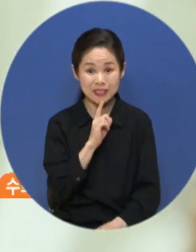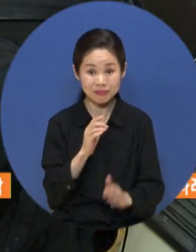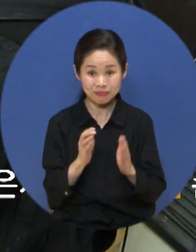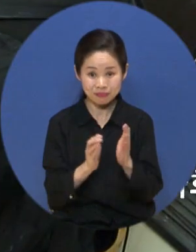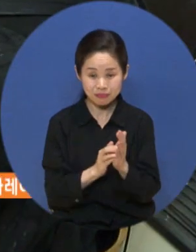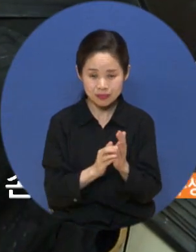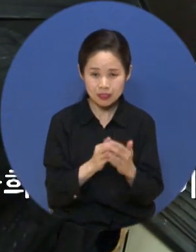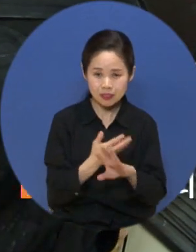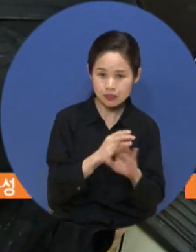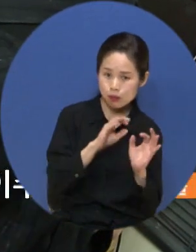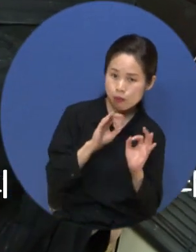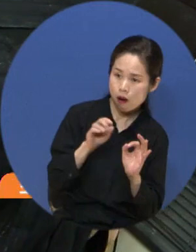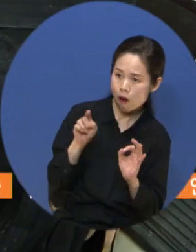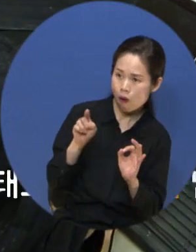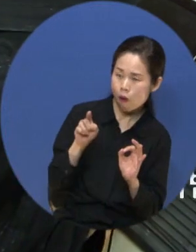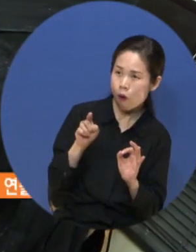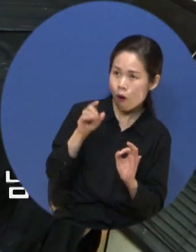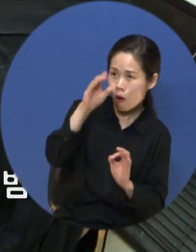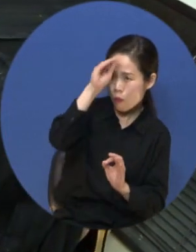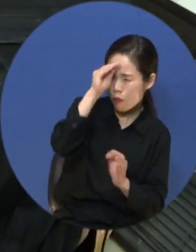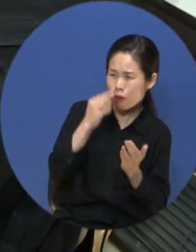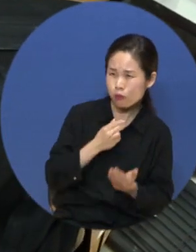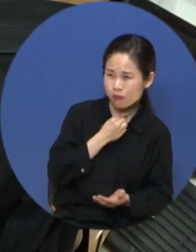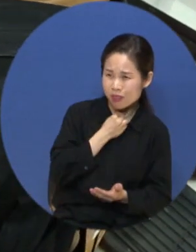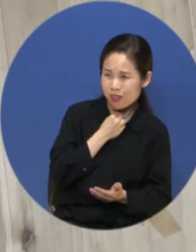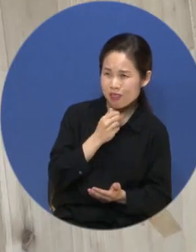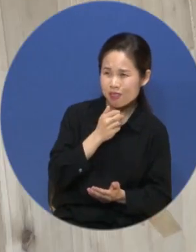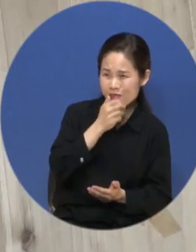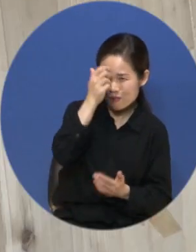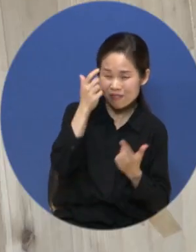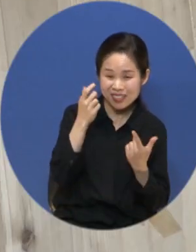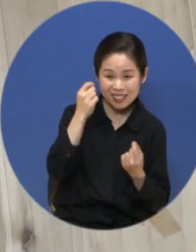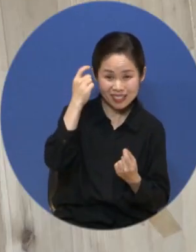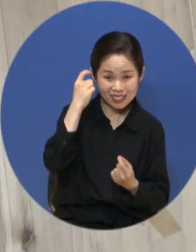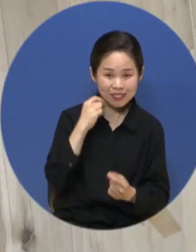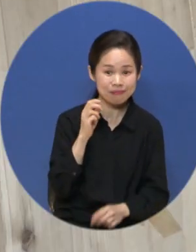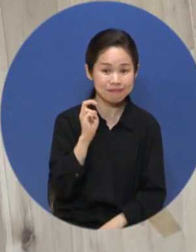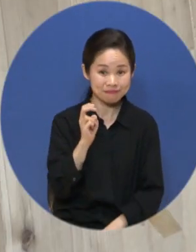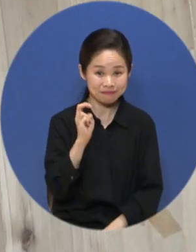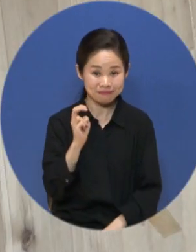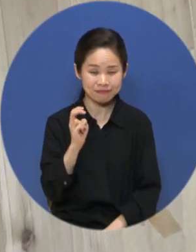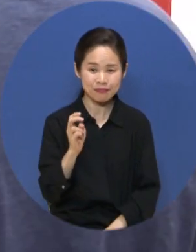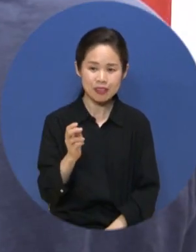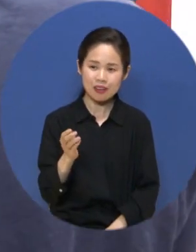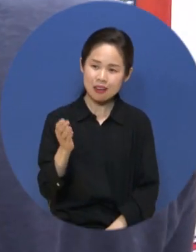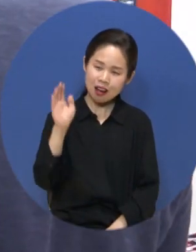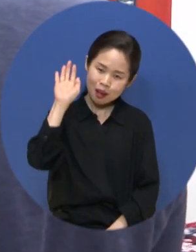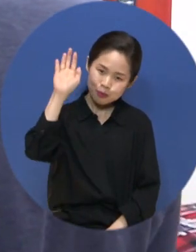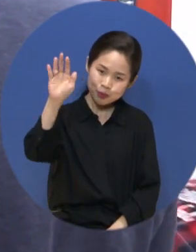누군가에게는 멘토이자 꿈이 되었을지 모릅니다. 그의 캔버스에